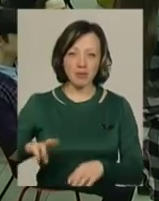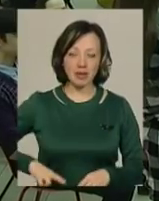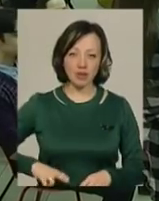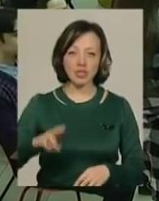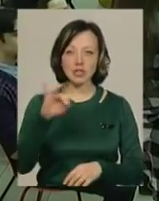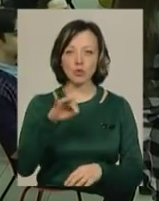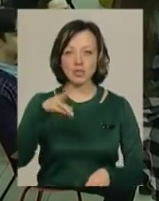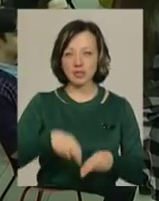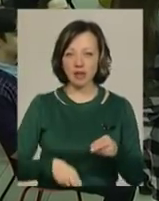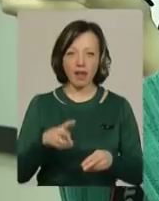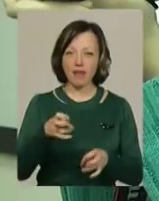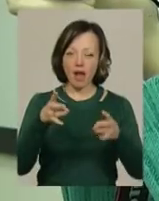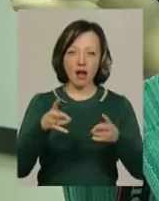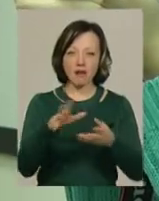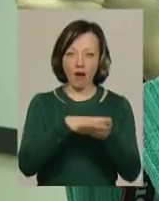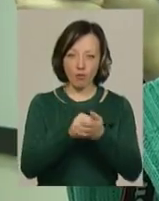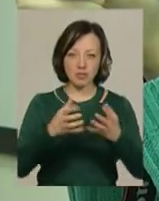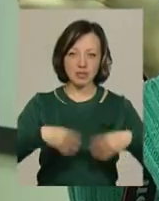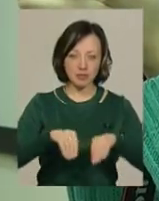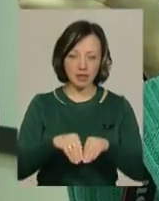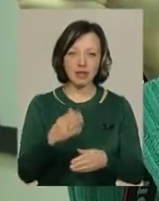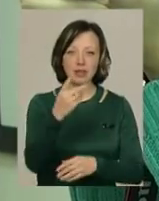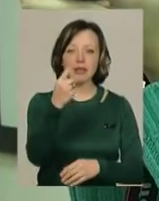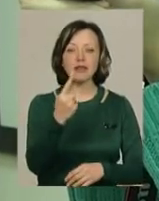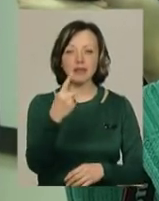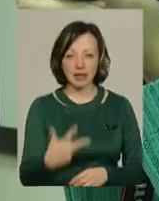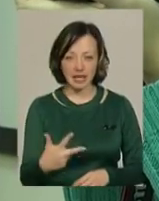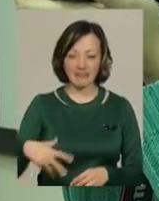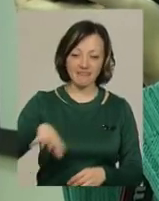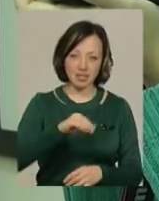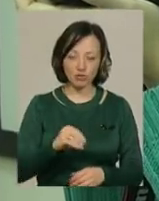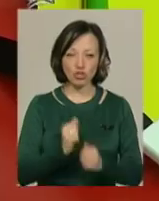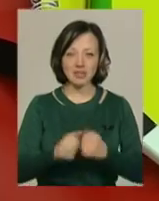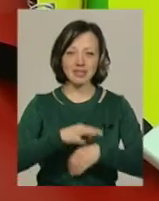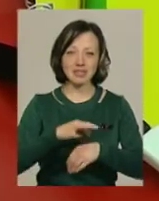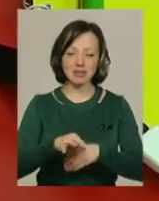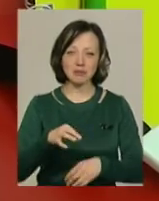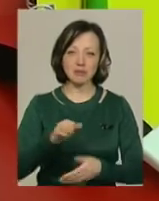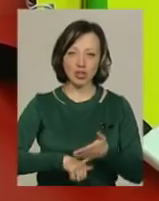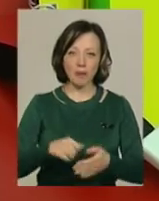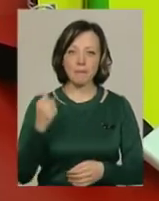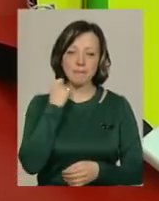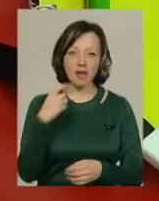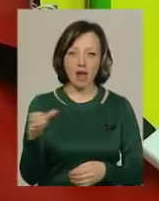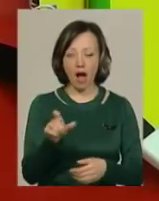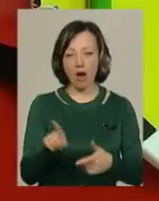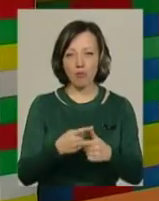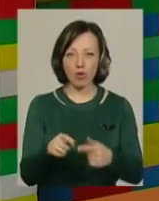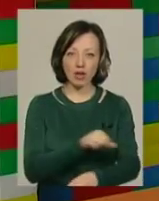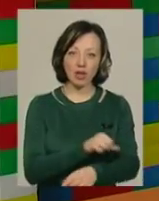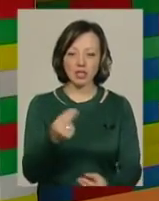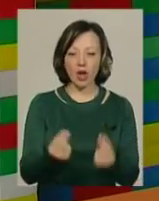історії, що закінчилися не крахом сім'ї, з її практики – третина від усіх. Часто насилля спричиняють пиятика або наркотична чи